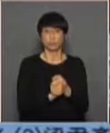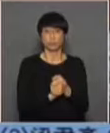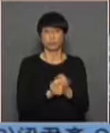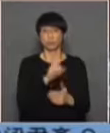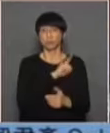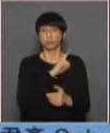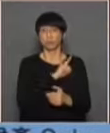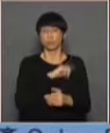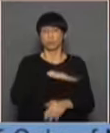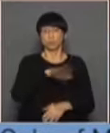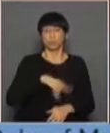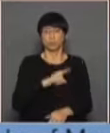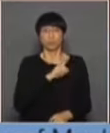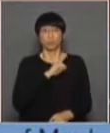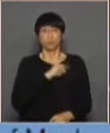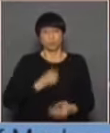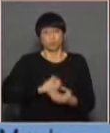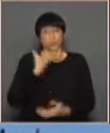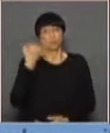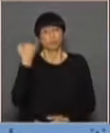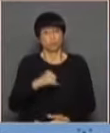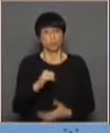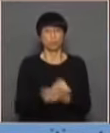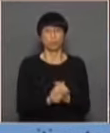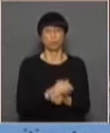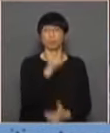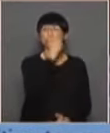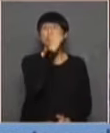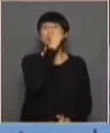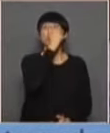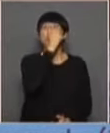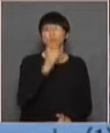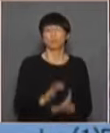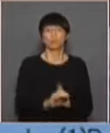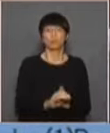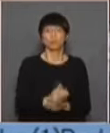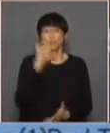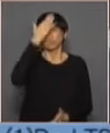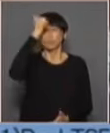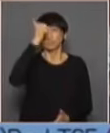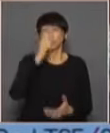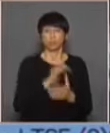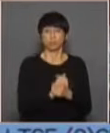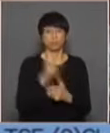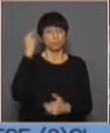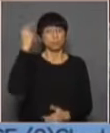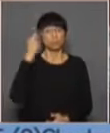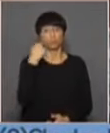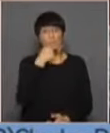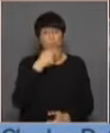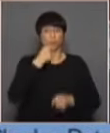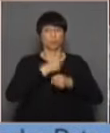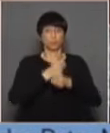我们自身，而最使到我们骄傲和幸福的，亦都莫过于想说和做